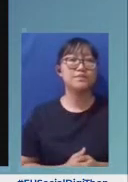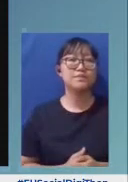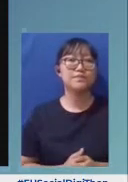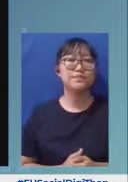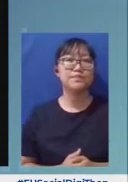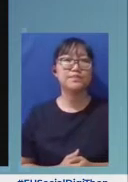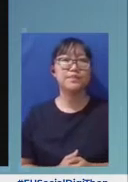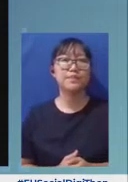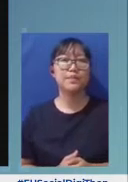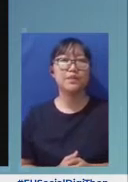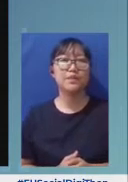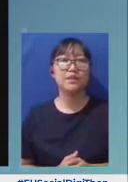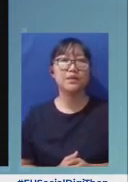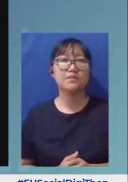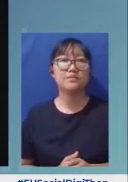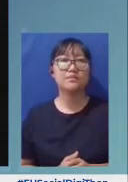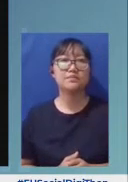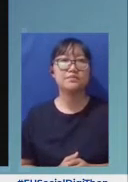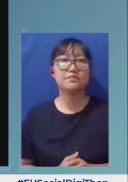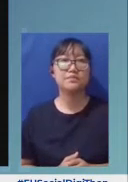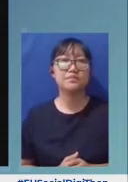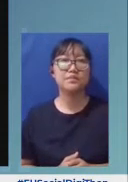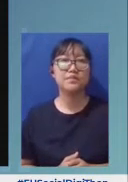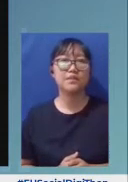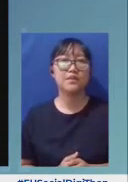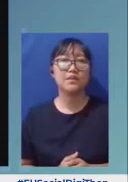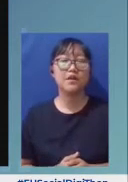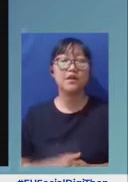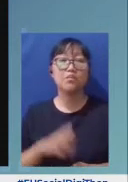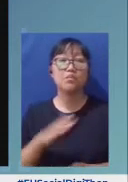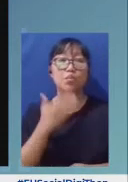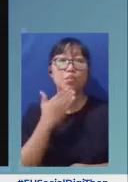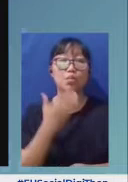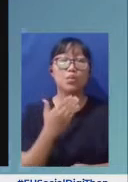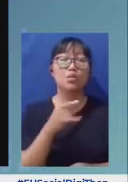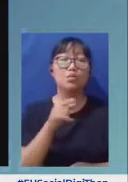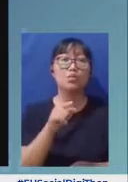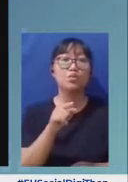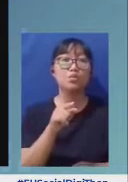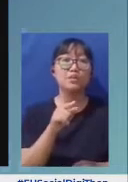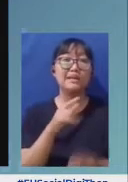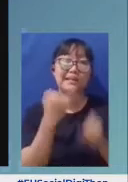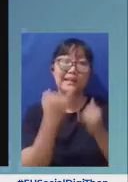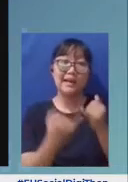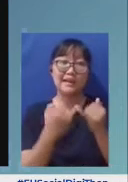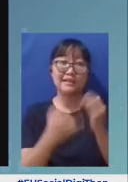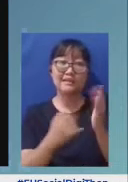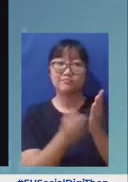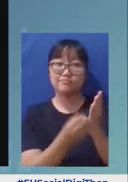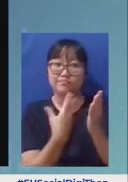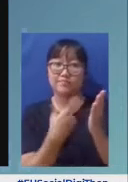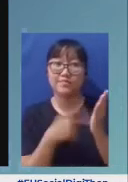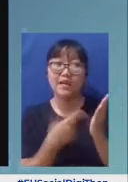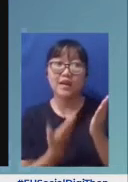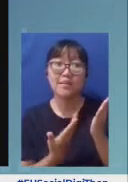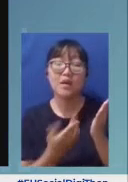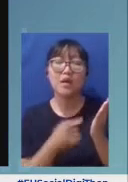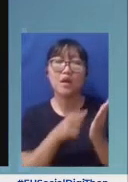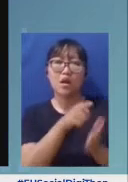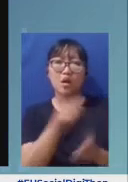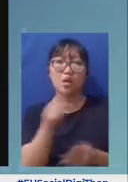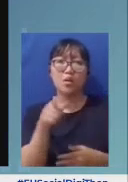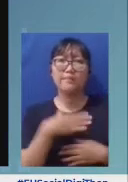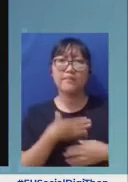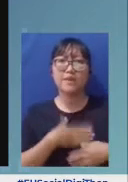cyberbullying? Sebenarnya definisi yang terakhir nih ya adalah kalau ada seseorang yang udah merasa nggak nyaman